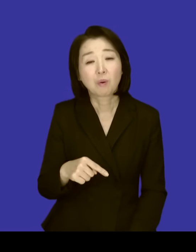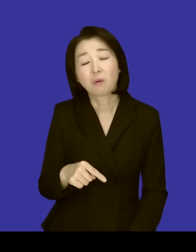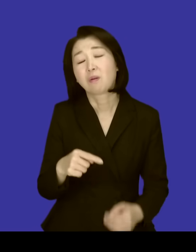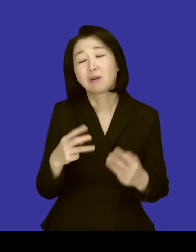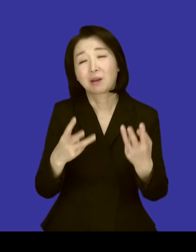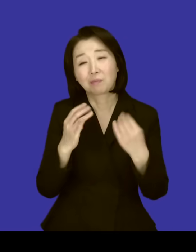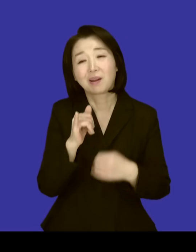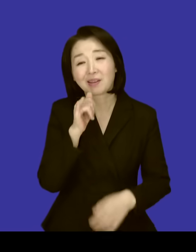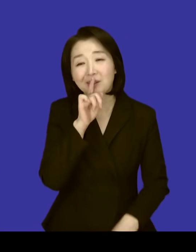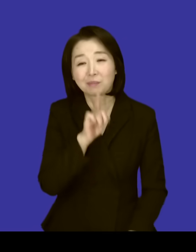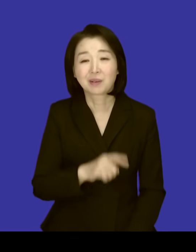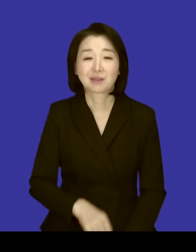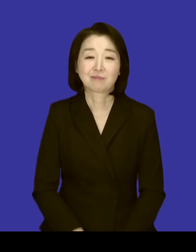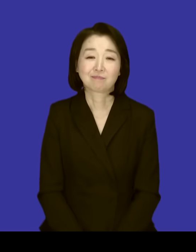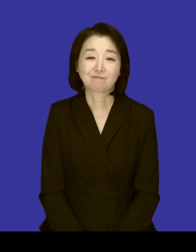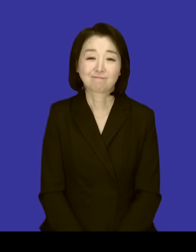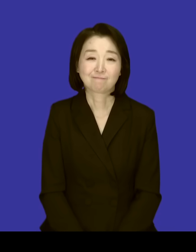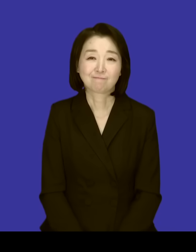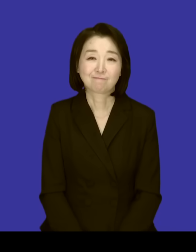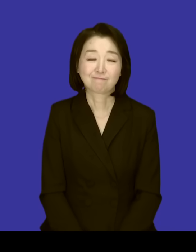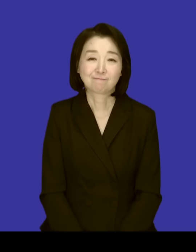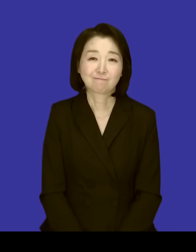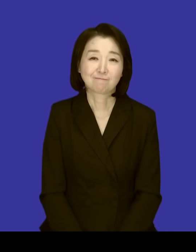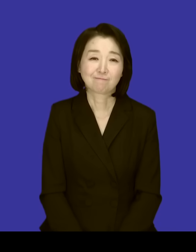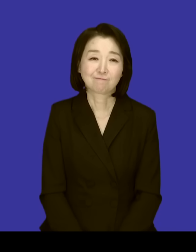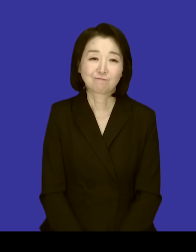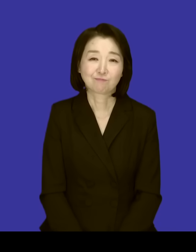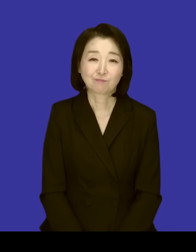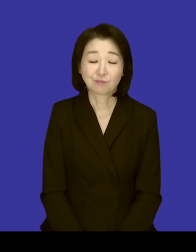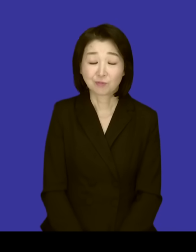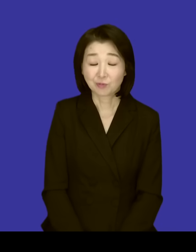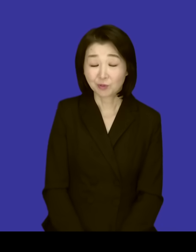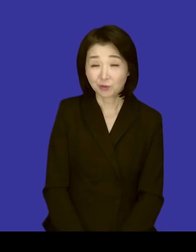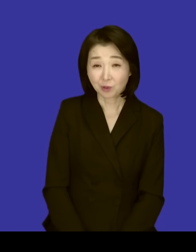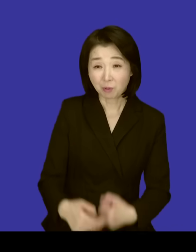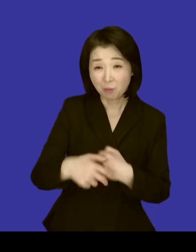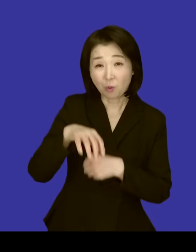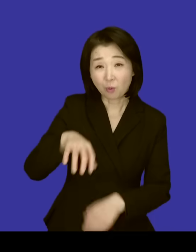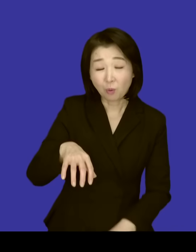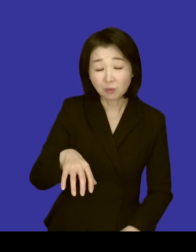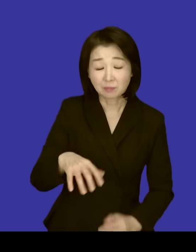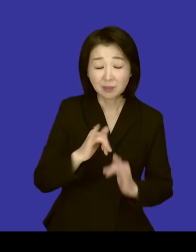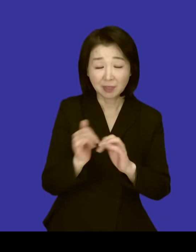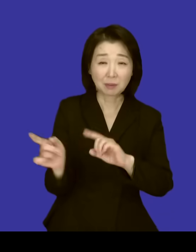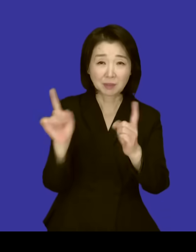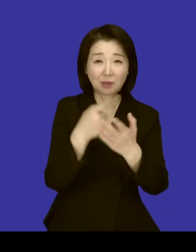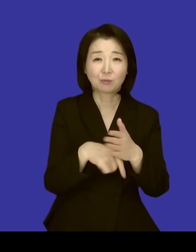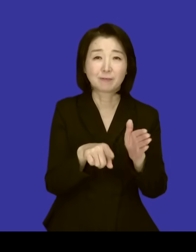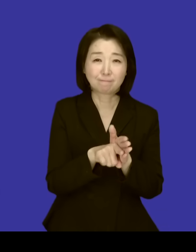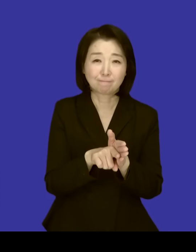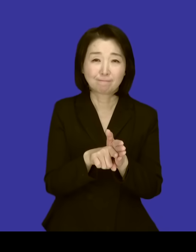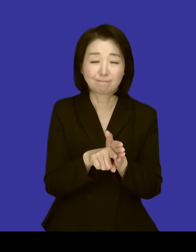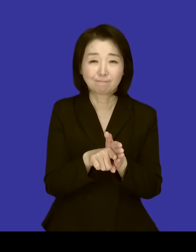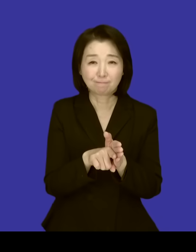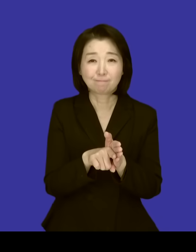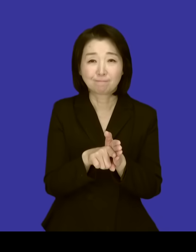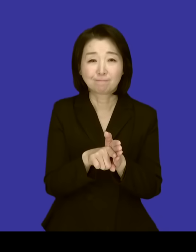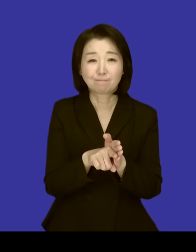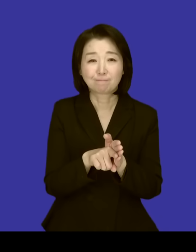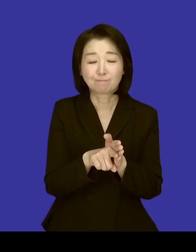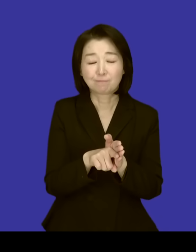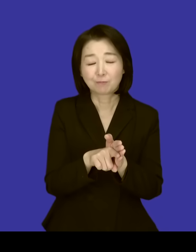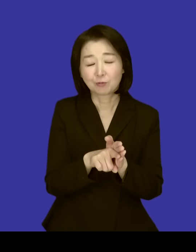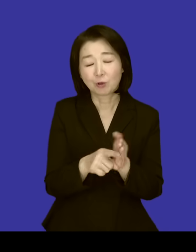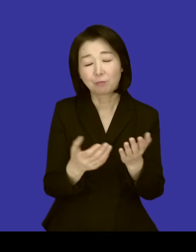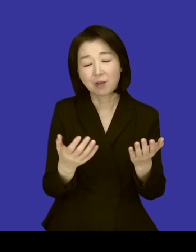저는 알고 있습니다. 그래요? 네, 그래서 얼마나 그 현장에서 많은 사람들을 살리시기 위해서 그런